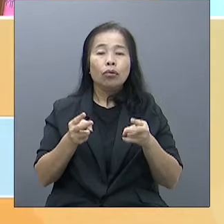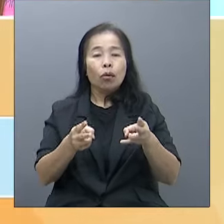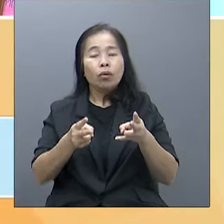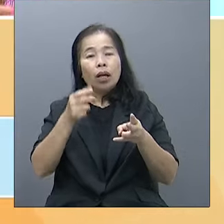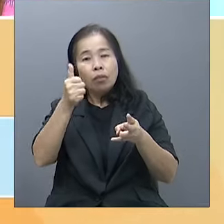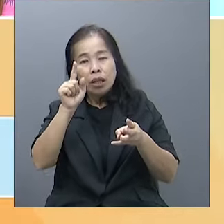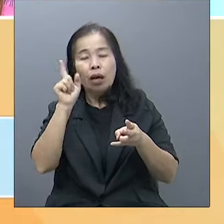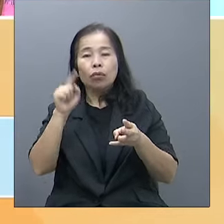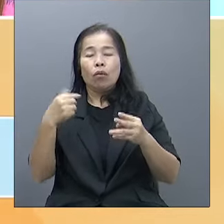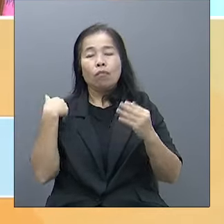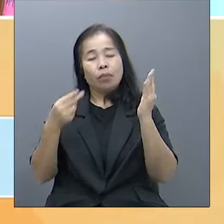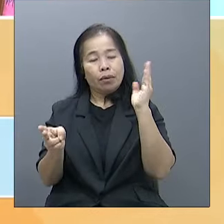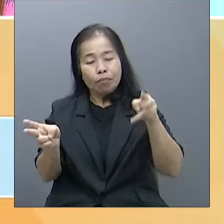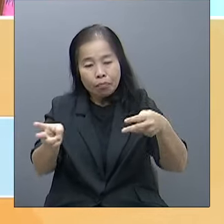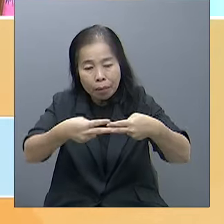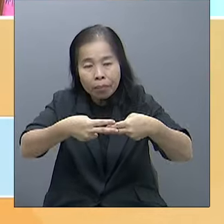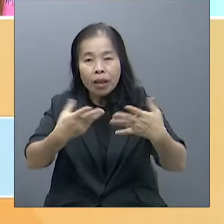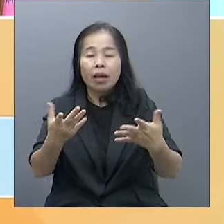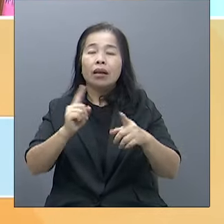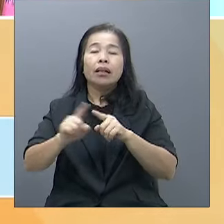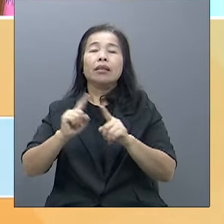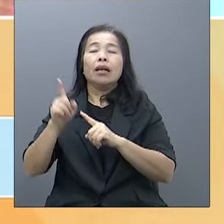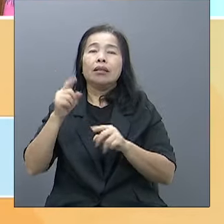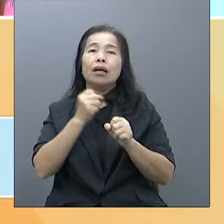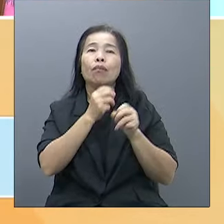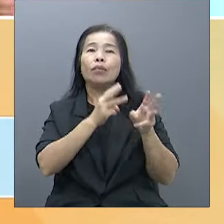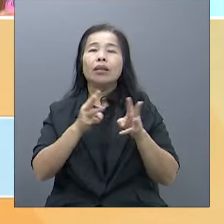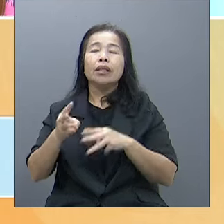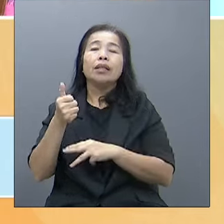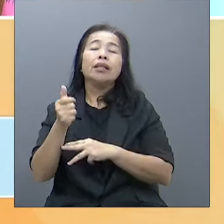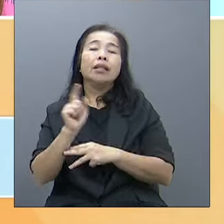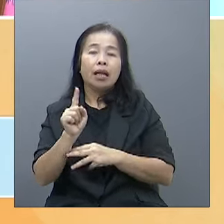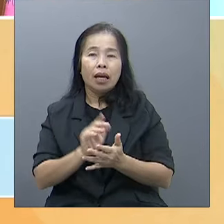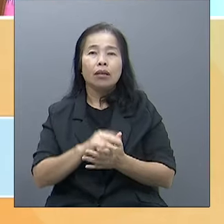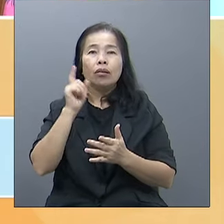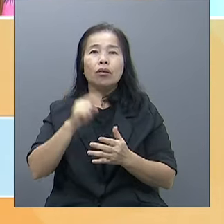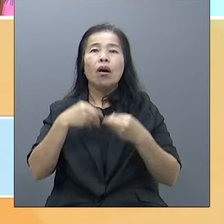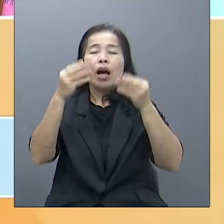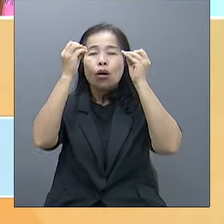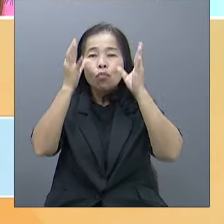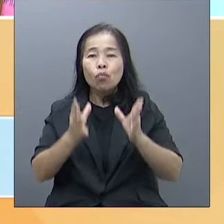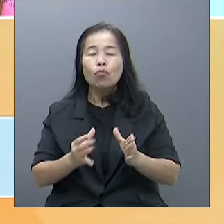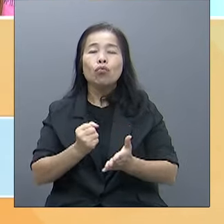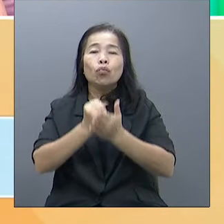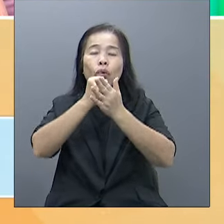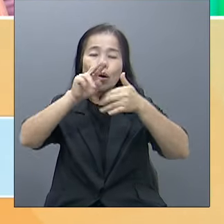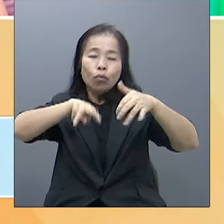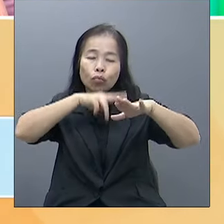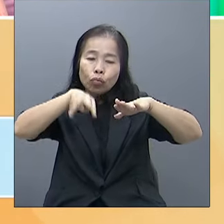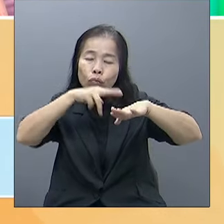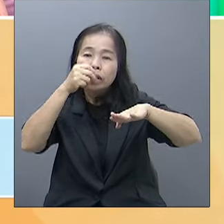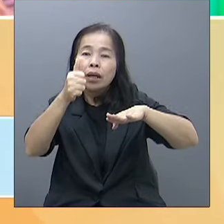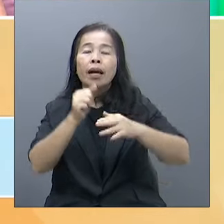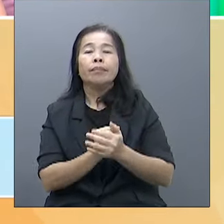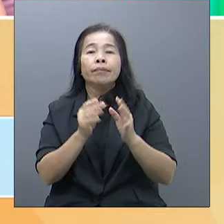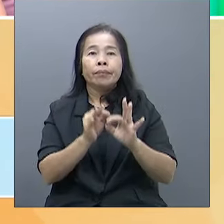จัดการแล้วก็ทำยังไงให้แต่ดีที่สุดเนี่ยทำยังไงให้คุณครูสามารถดูแลได ้ผู้ว่านี่มันคือหลักใหญ่ใจความเลย